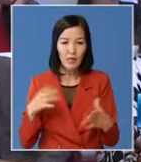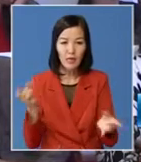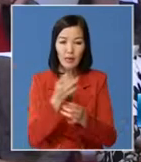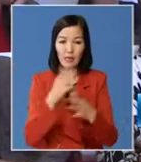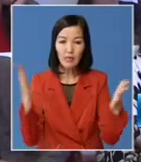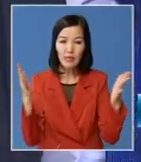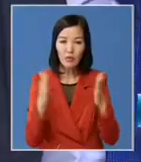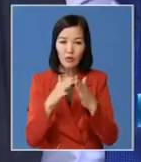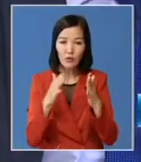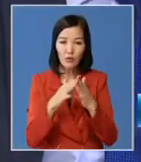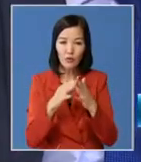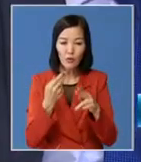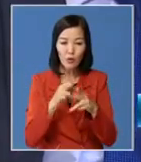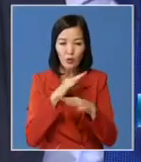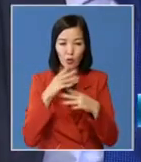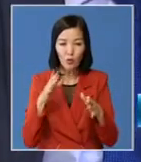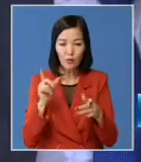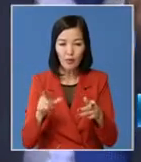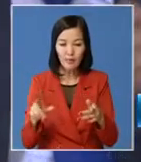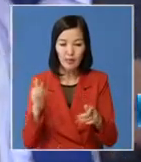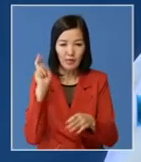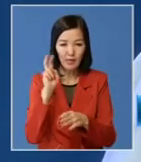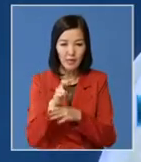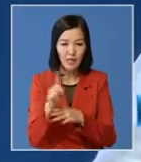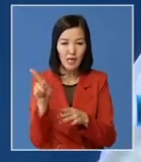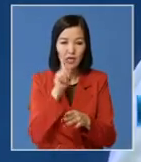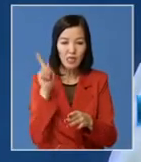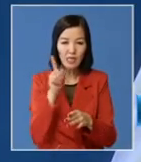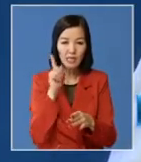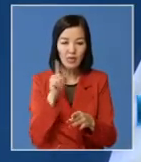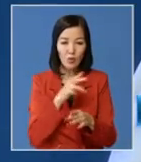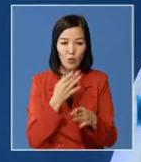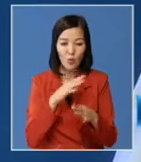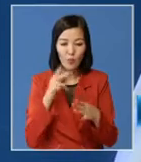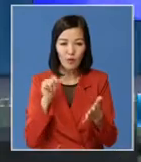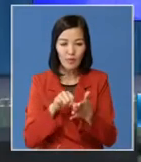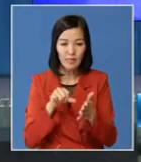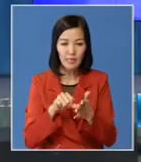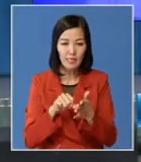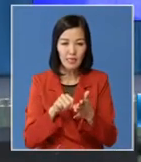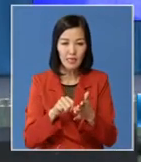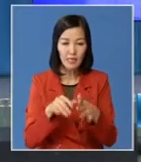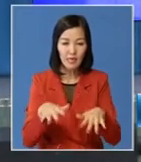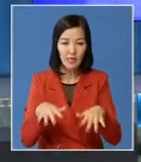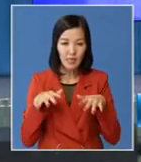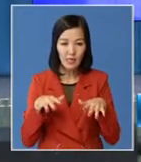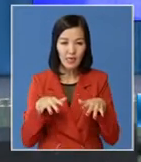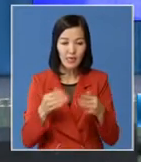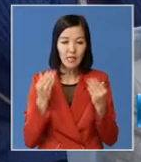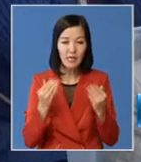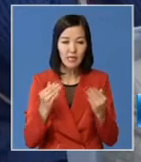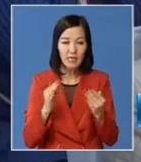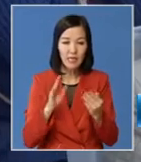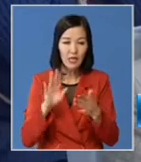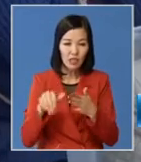үйінде ине шаншар орын болмады. Поэзия кешіне әсіресе жастар жағы көп келген. Олар көпшілік алдында Жангелді ақының соңғы жылдары жарық